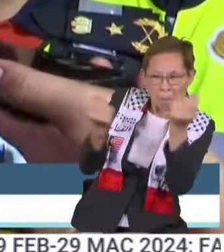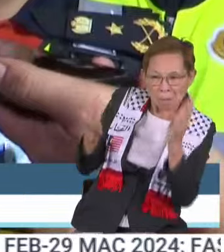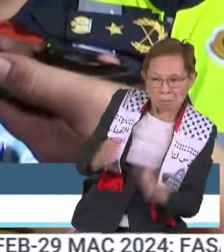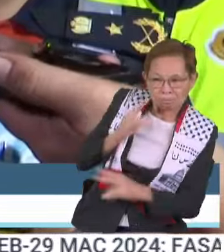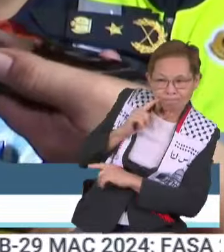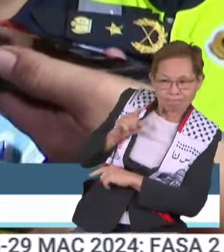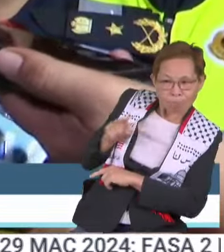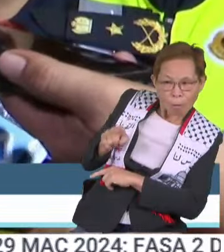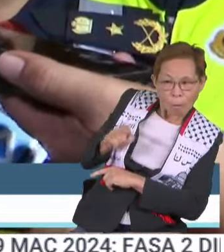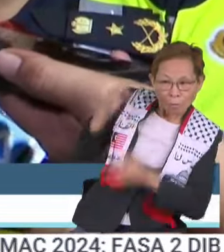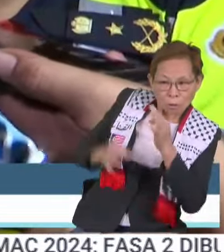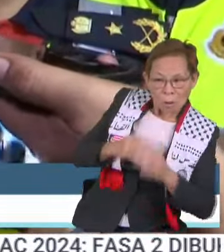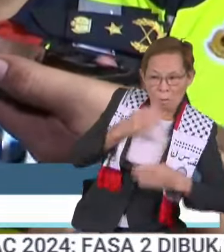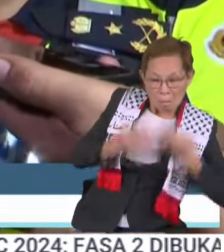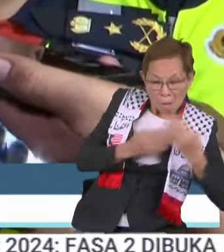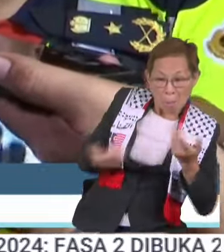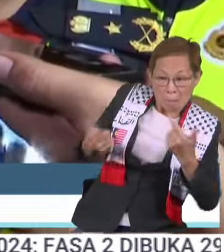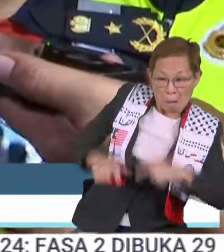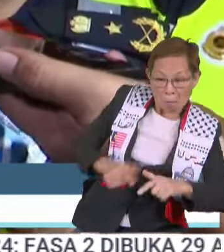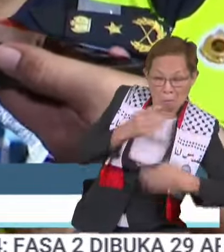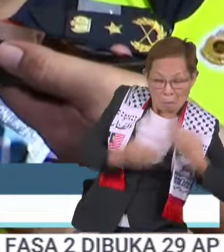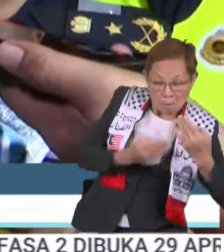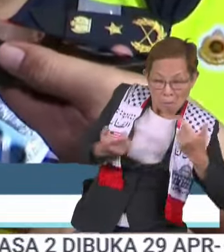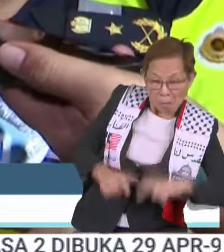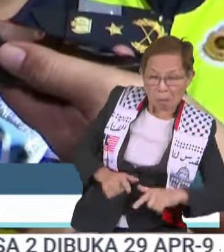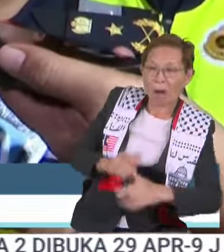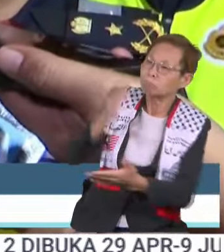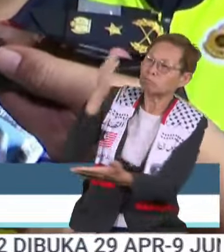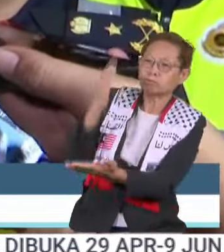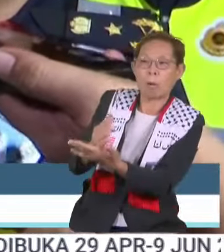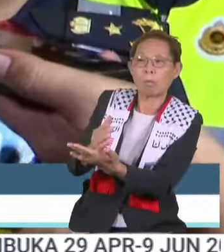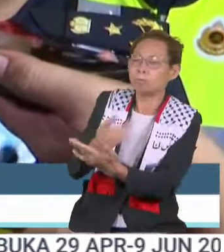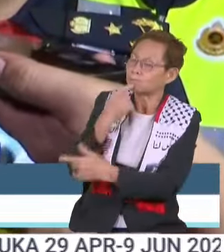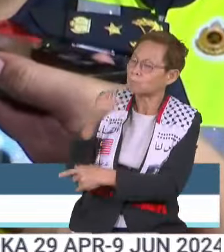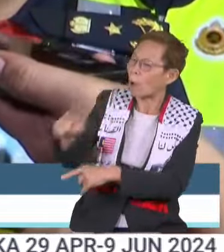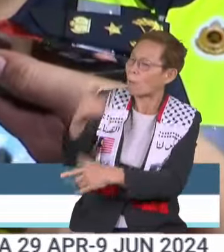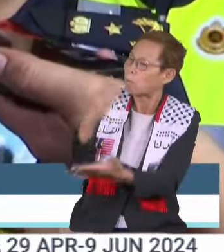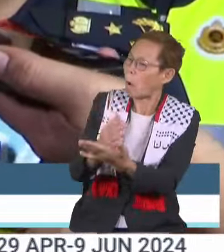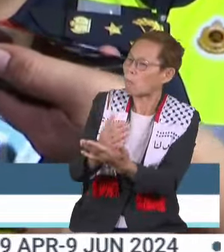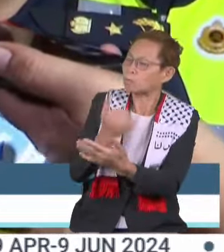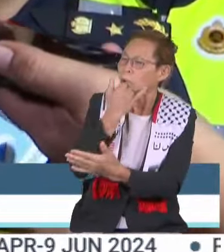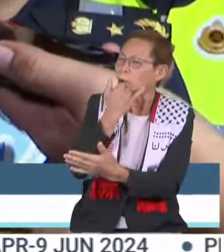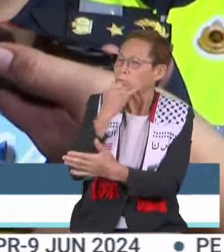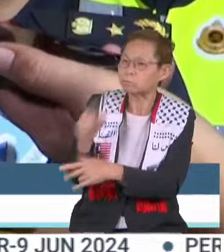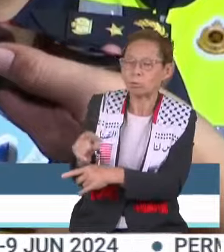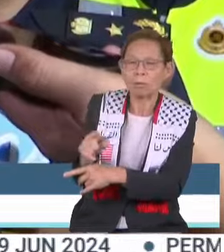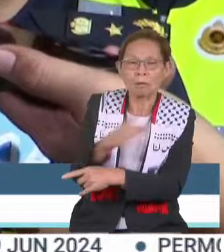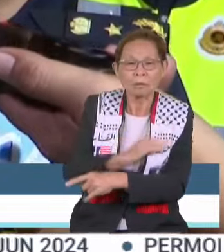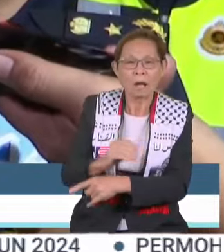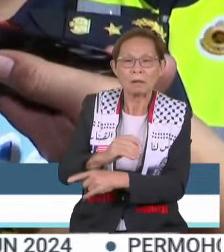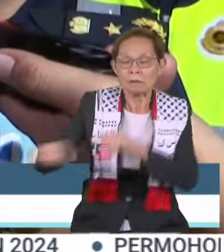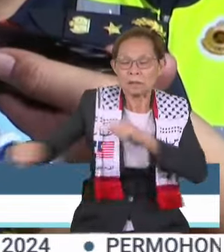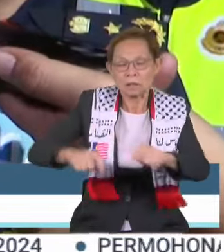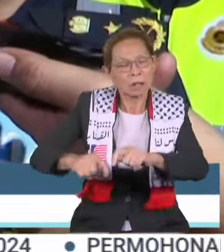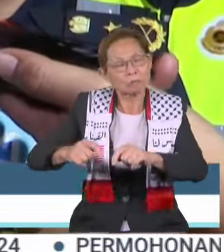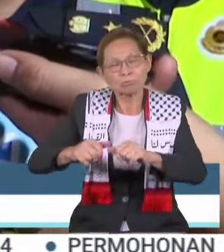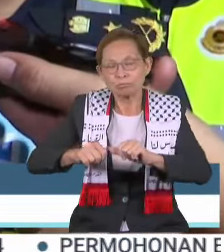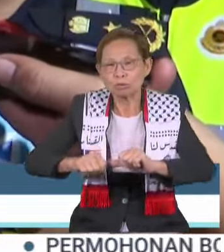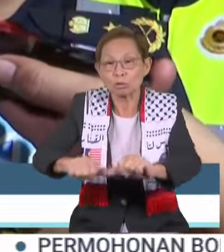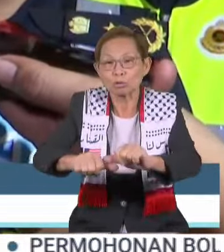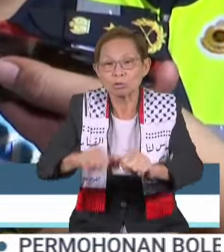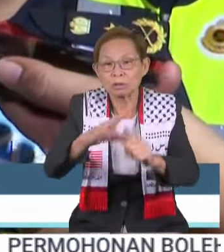ini. Dan jika perlakuan ini berlaku, mereka akan diberhentikan ketika itu, memberhentikan kesalahan ketika itu dan mengambil tindakan terus.